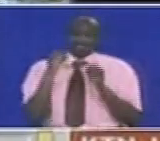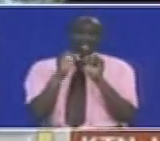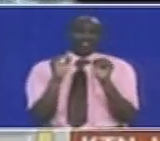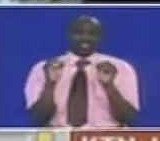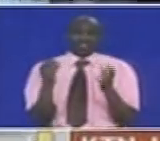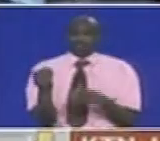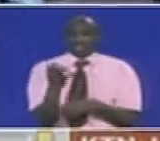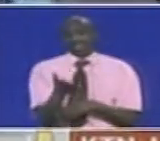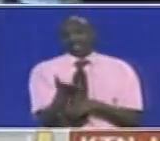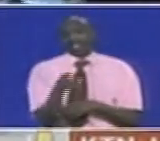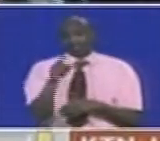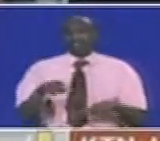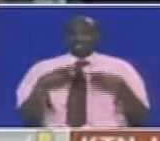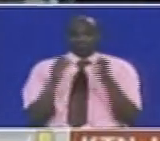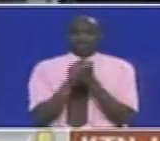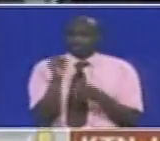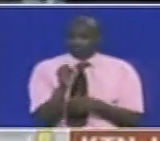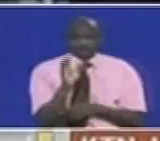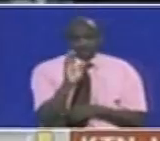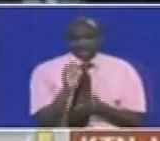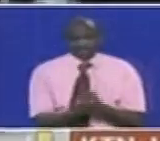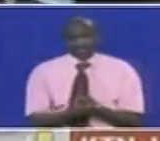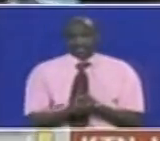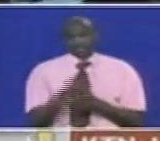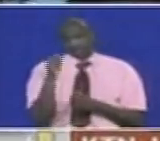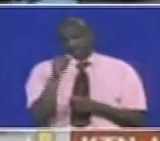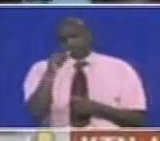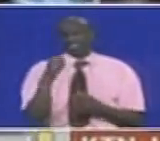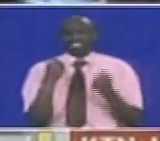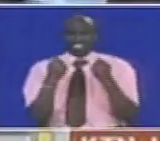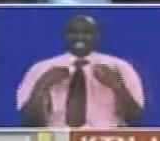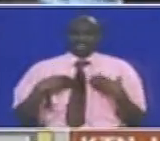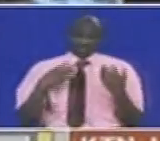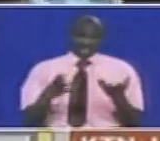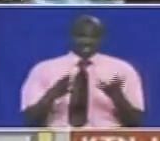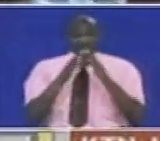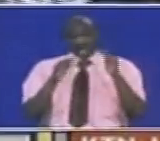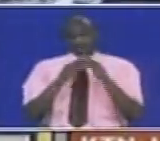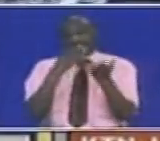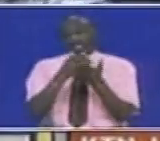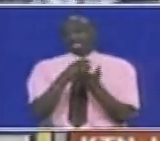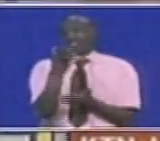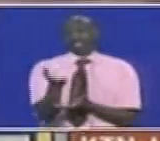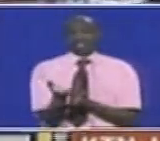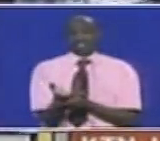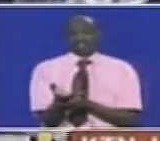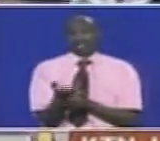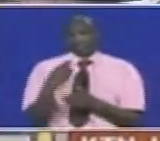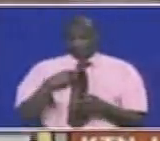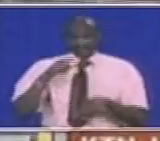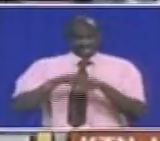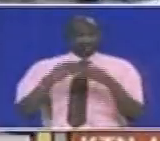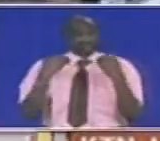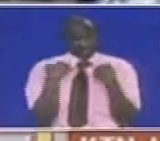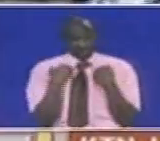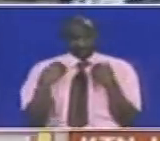baba, wanakaa na nyanya yao. Nyanya yao ana kufu ingine, kufu ilikuwa kwa hii nyumba. Nilikuwa nimelala nikasikia